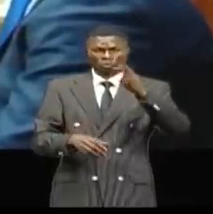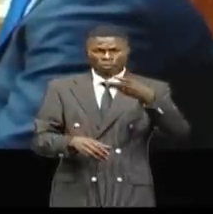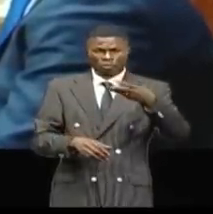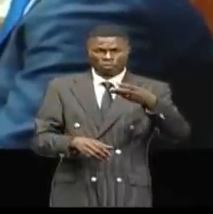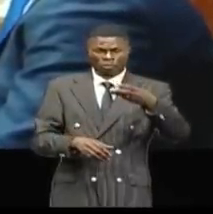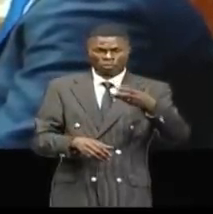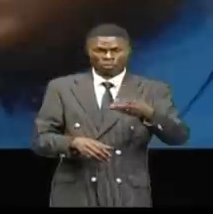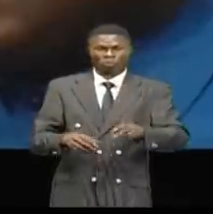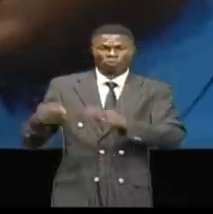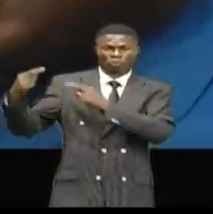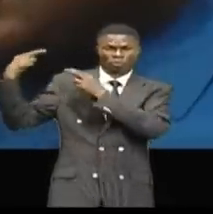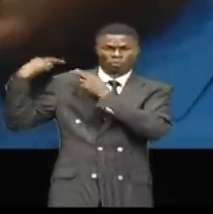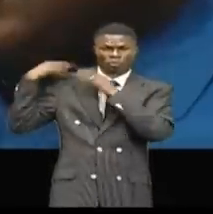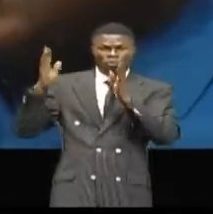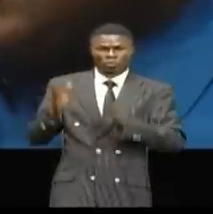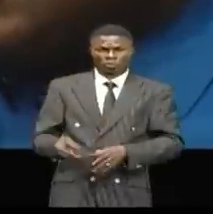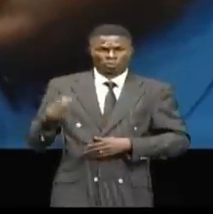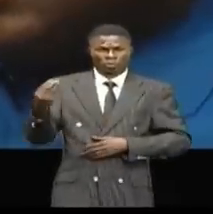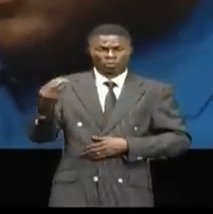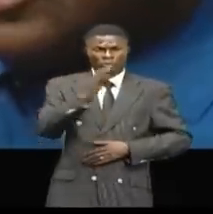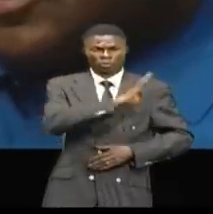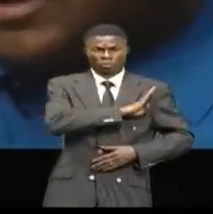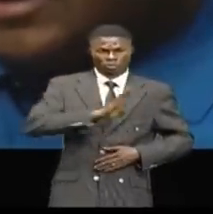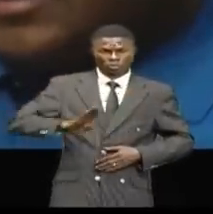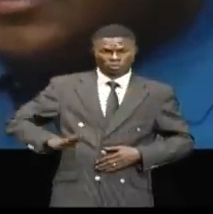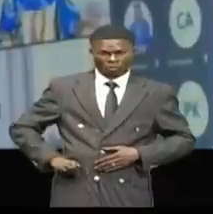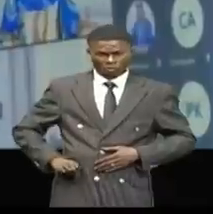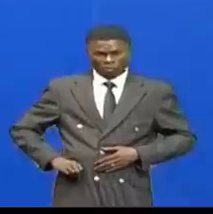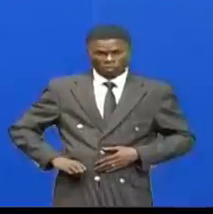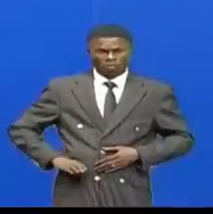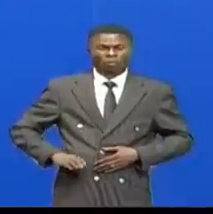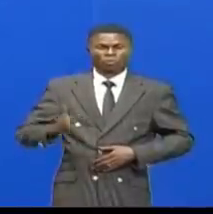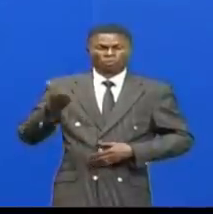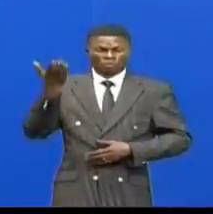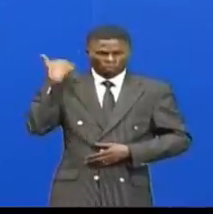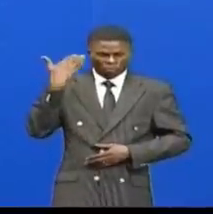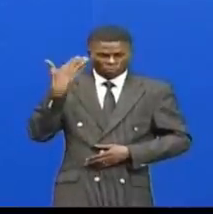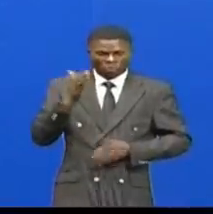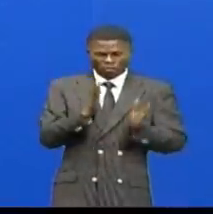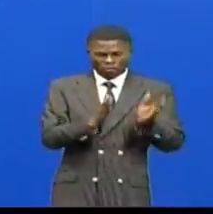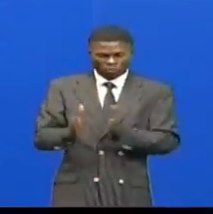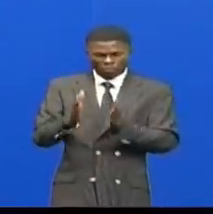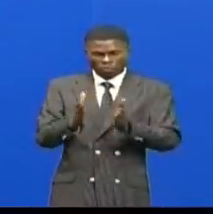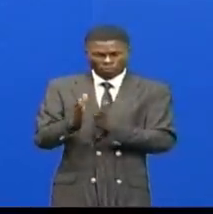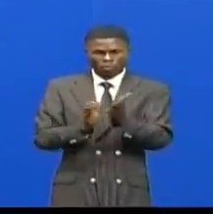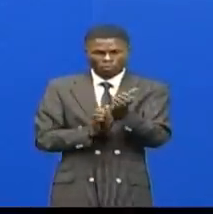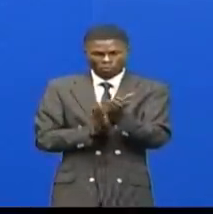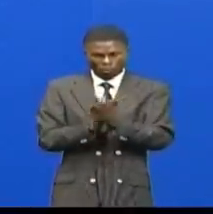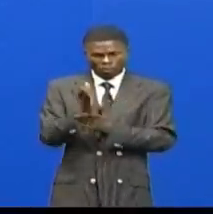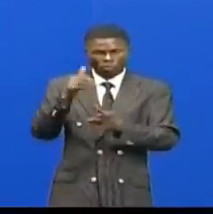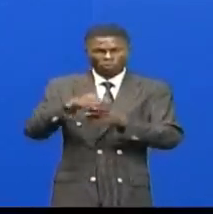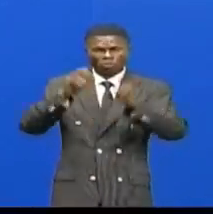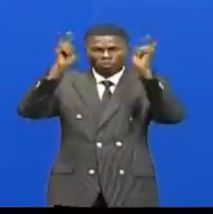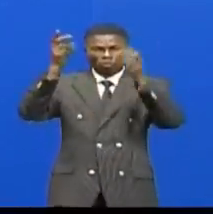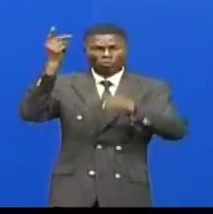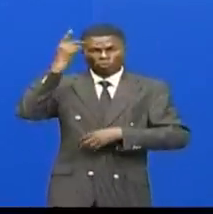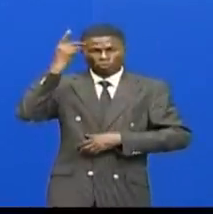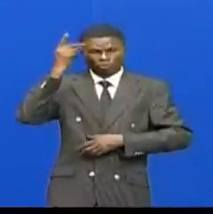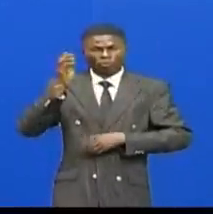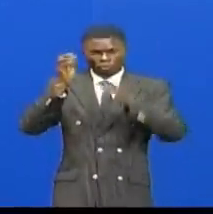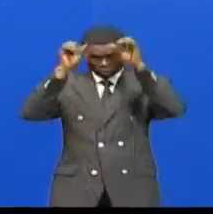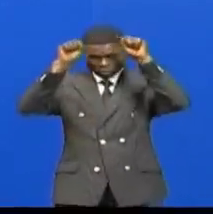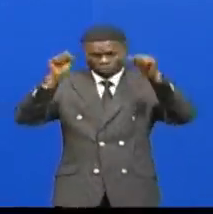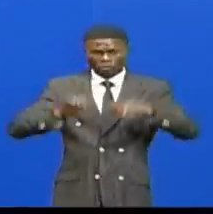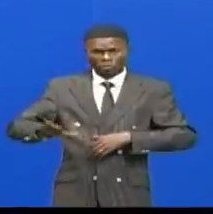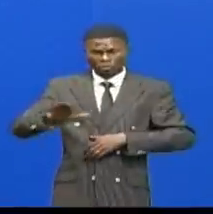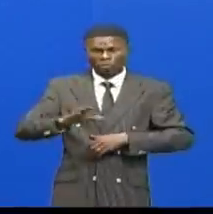la responsabilisation de bourgmestres dans l'assainissement de eaux de pluie dans la ville-province de Kinshasa. Le président de la